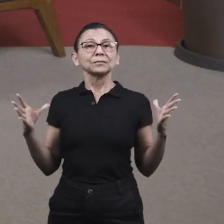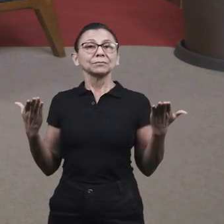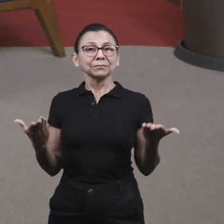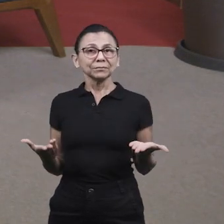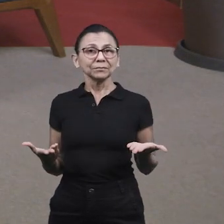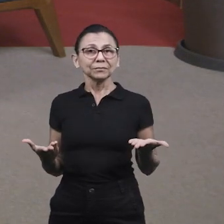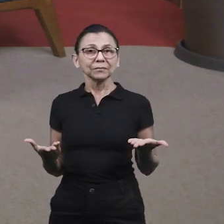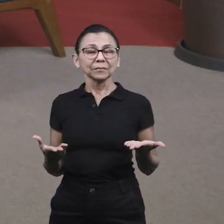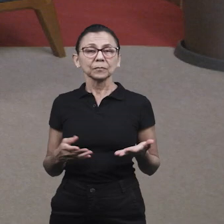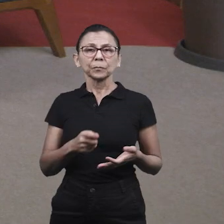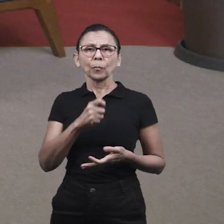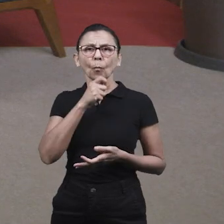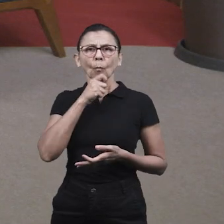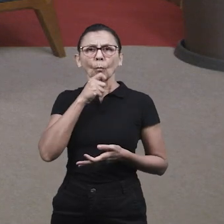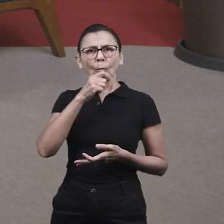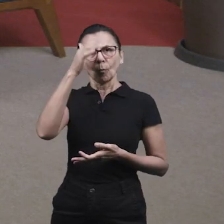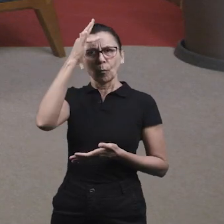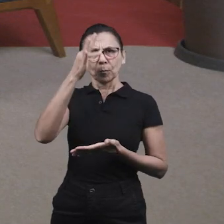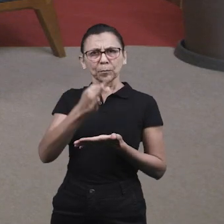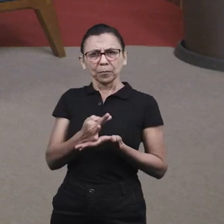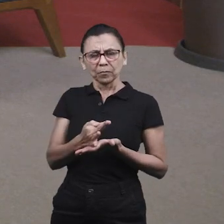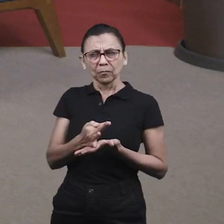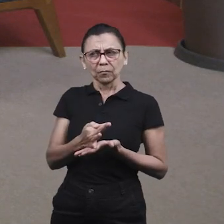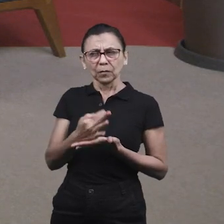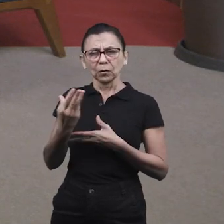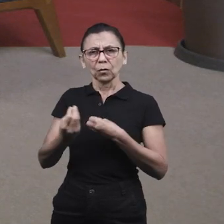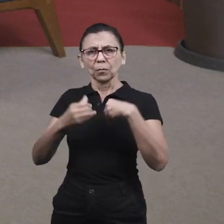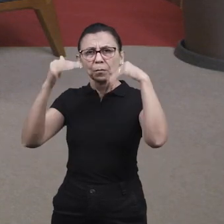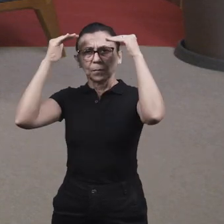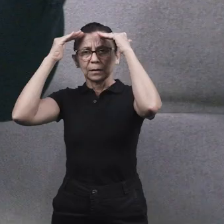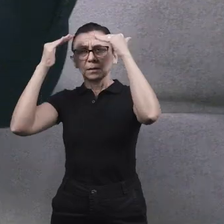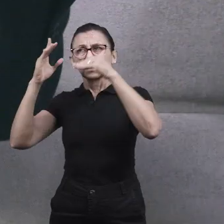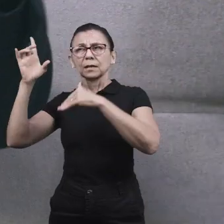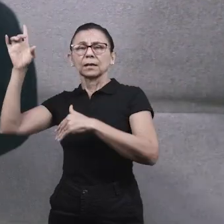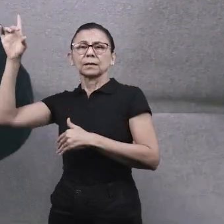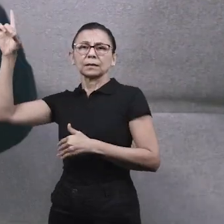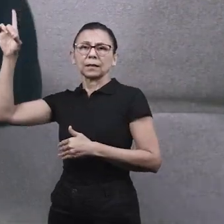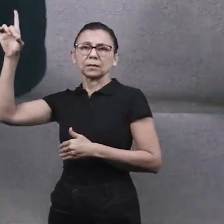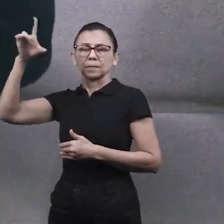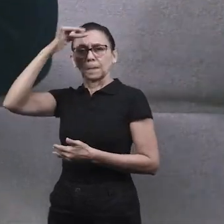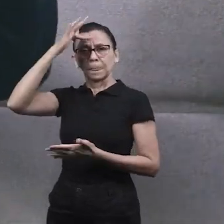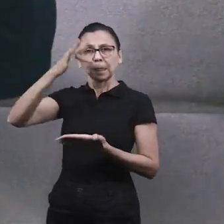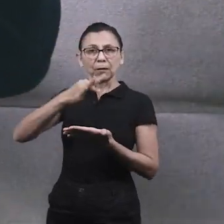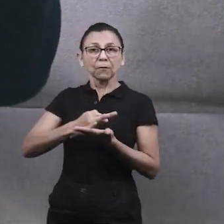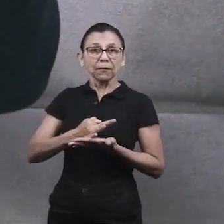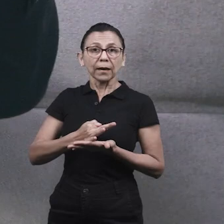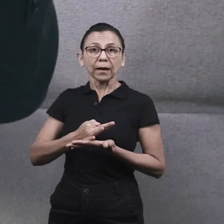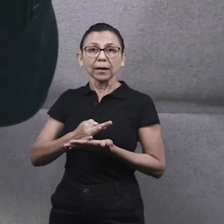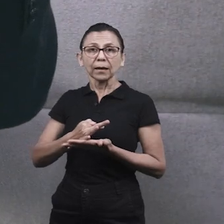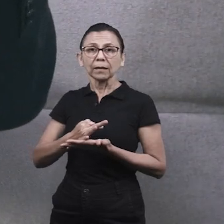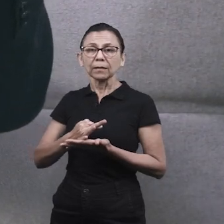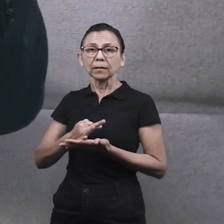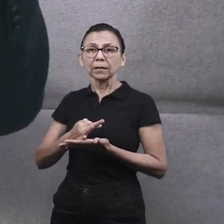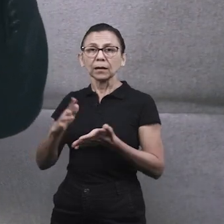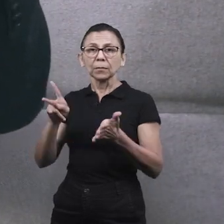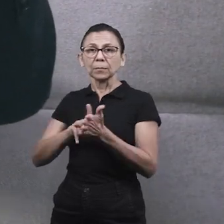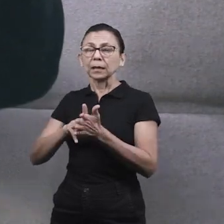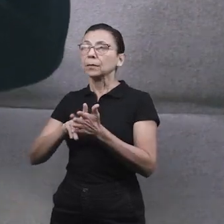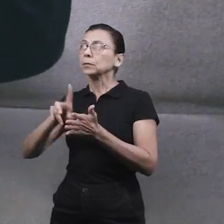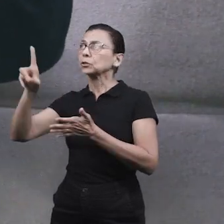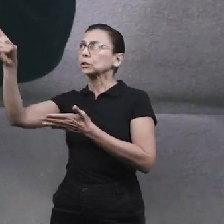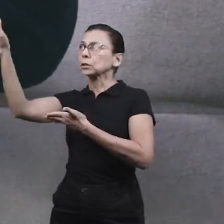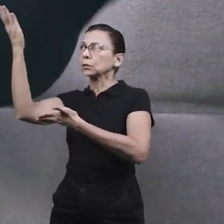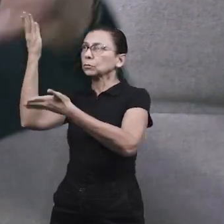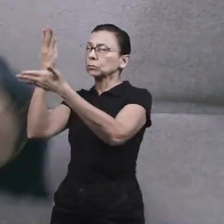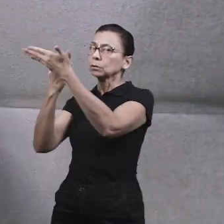peut avoir par la foi en Jésus. La Bible dit que sans la foi, il est impossible de plaire à Dieu. La foi,